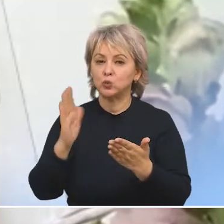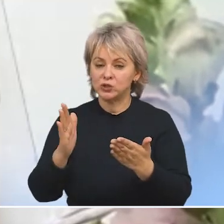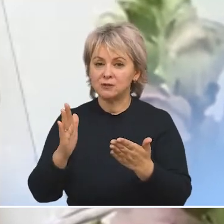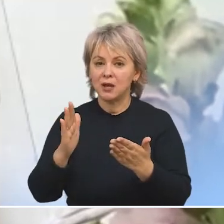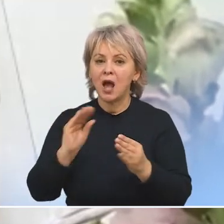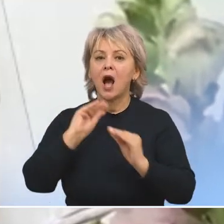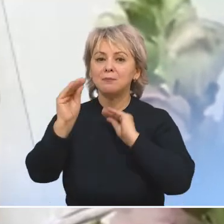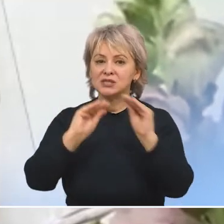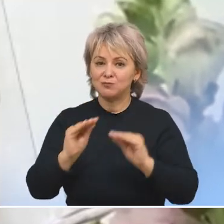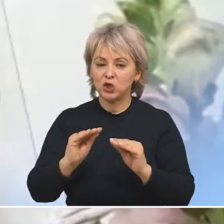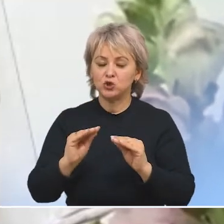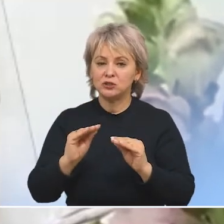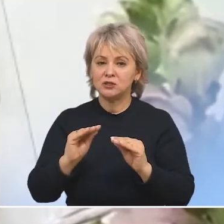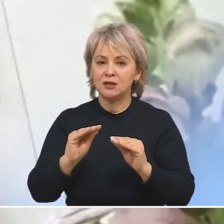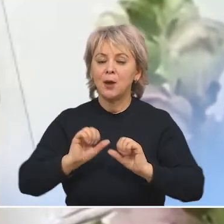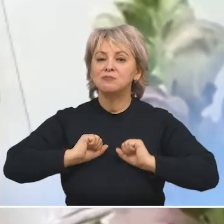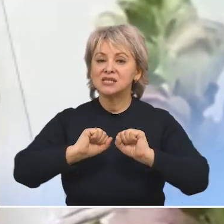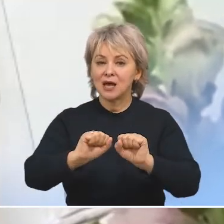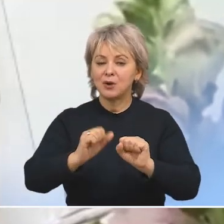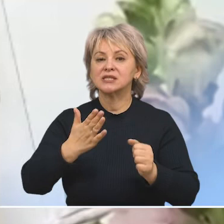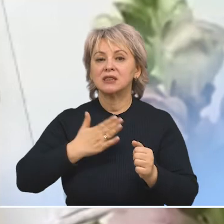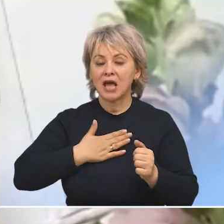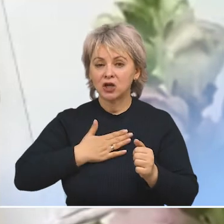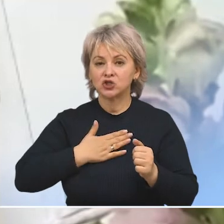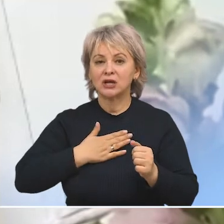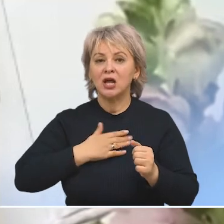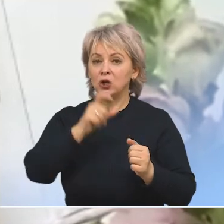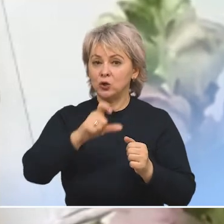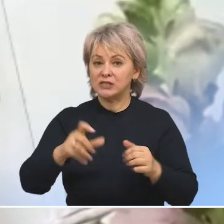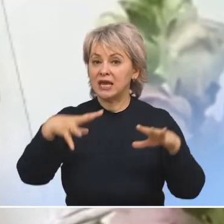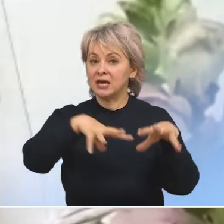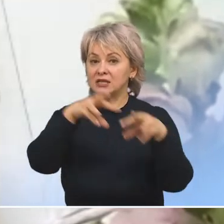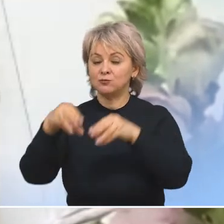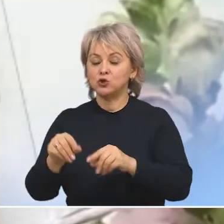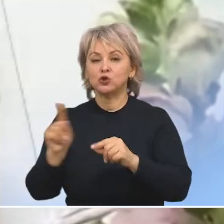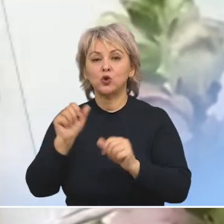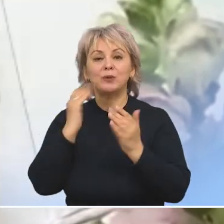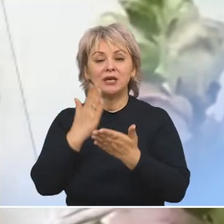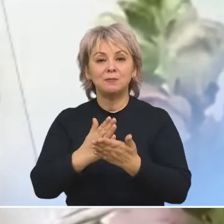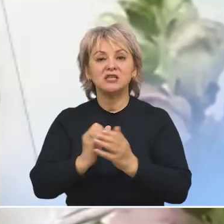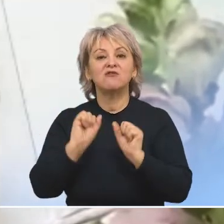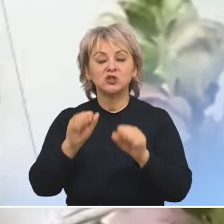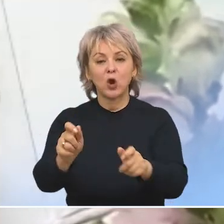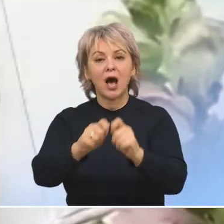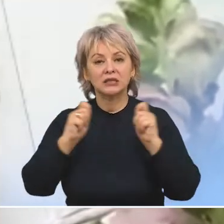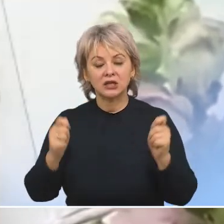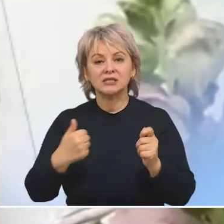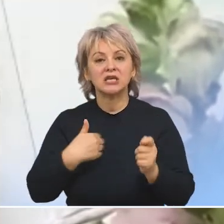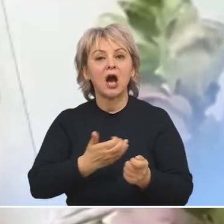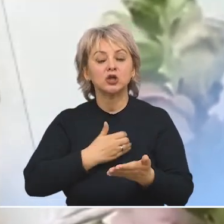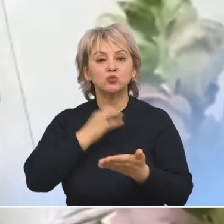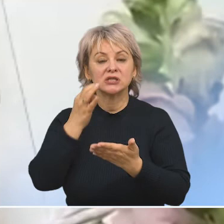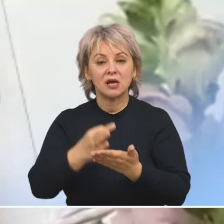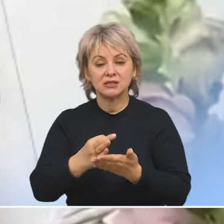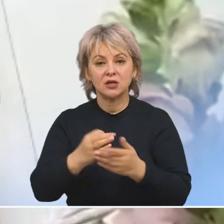будем обеспечить безопасность наших средств размещения для того, чтобы иметь возможность, в принципе, открыться. И я хочу